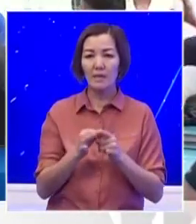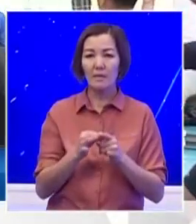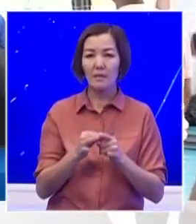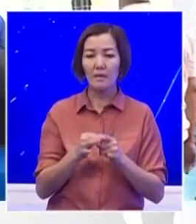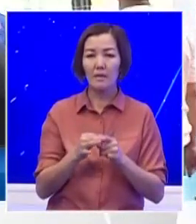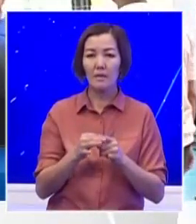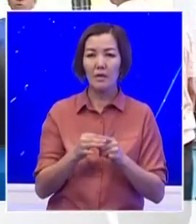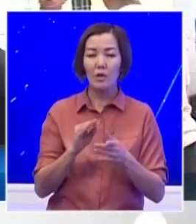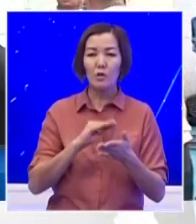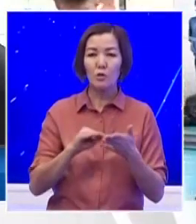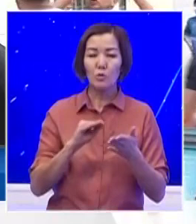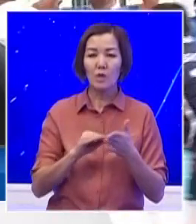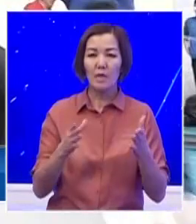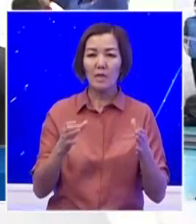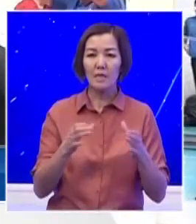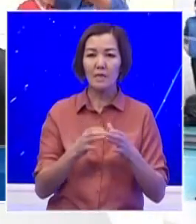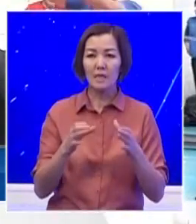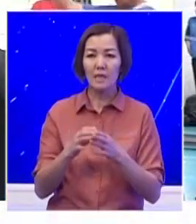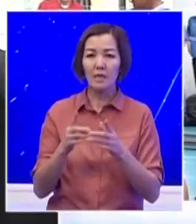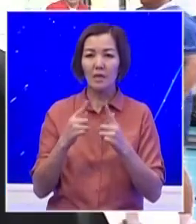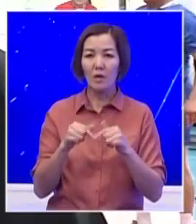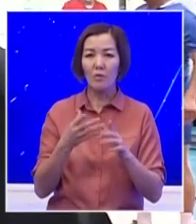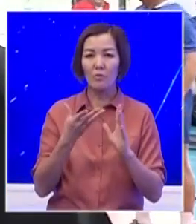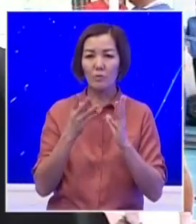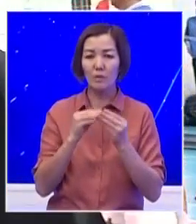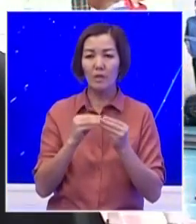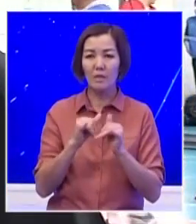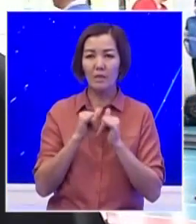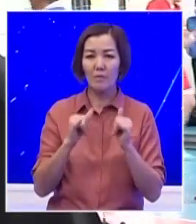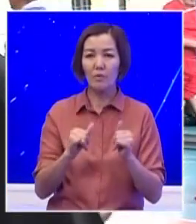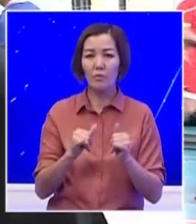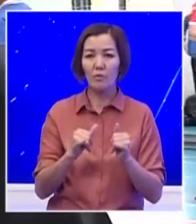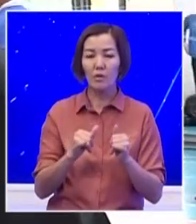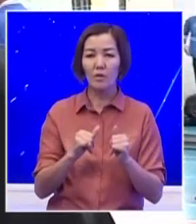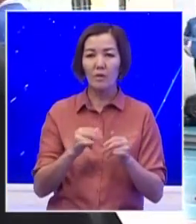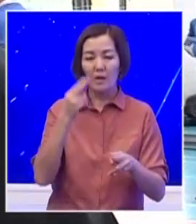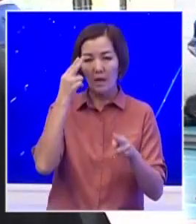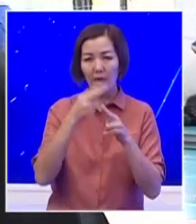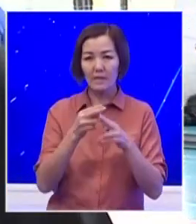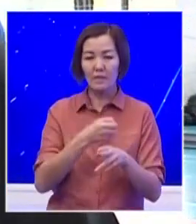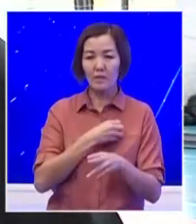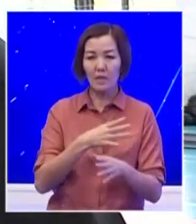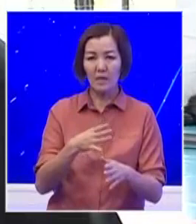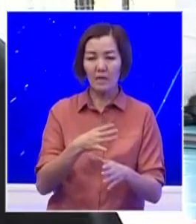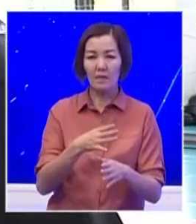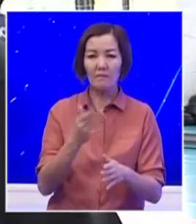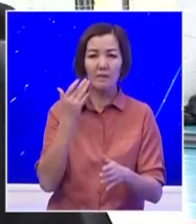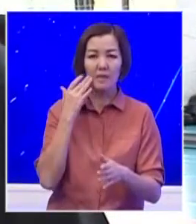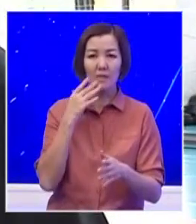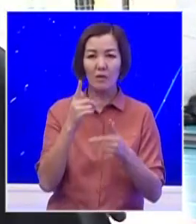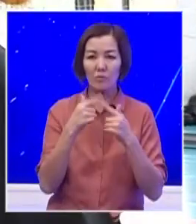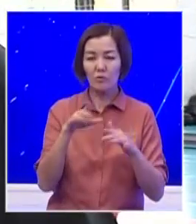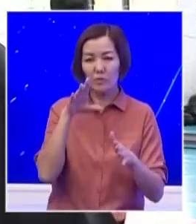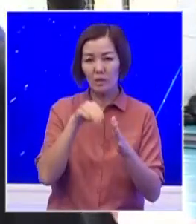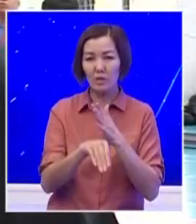бақ өкілдері арасындағы ауыз бірлікті дамыту, өзі Тұрсынбек ағамыз сондай бір жүрегі кең, әрдайым ұжымның